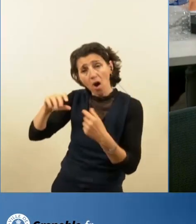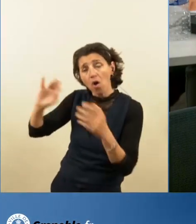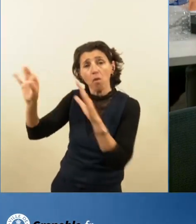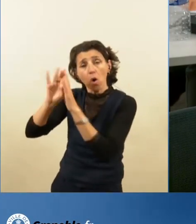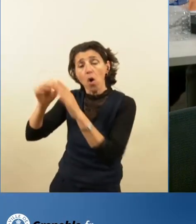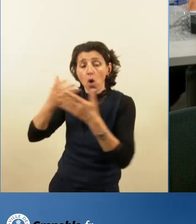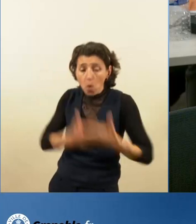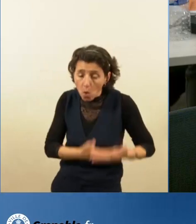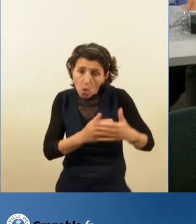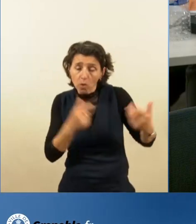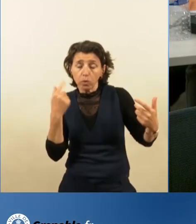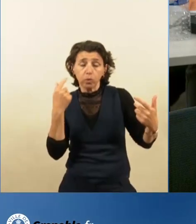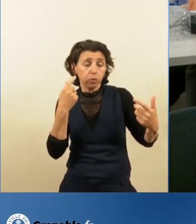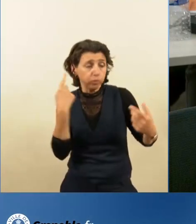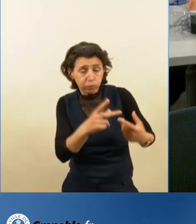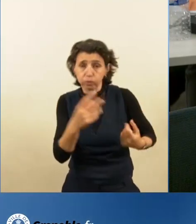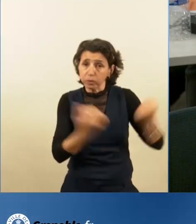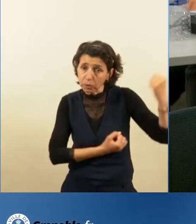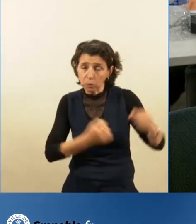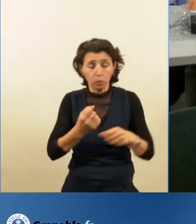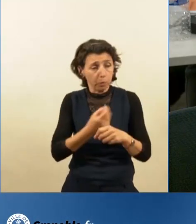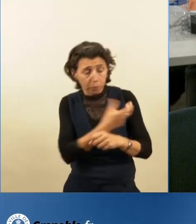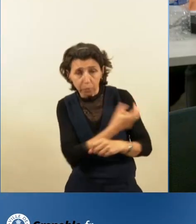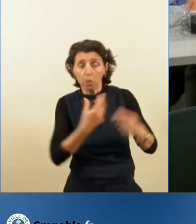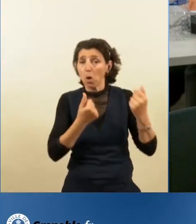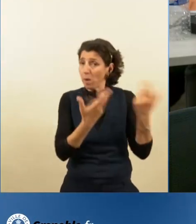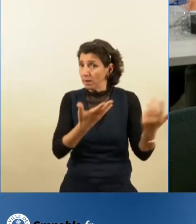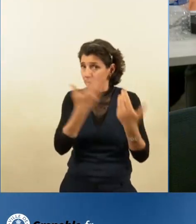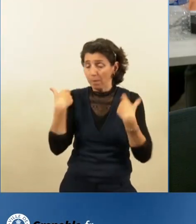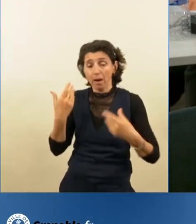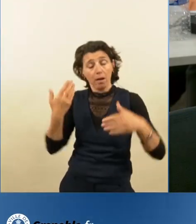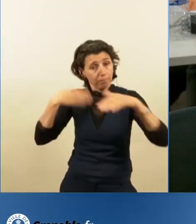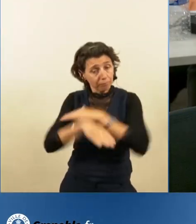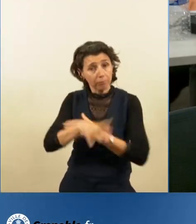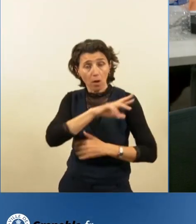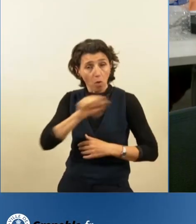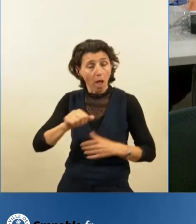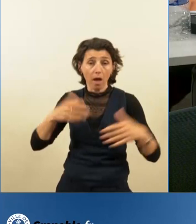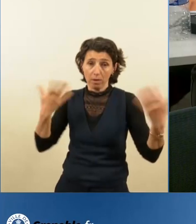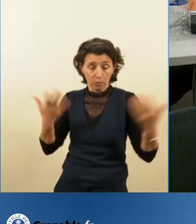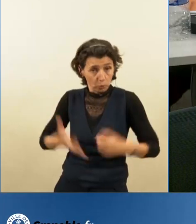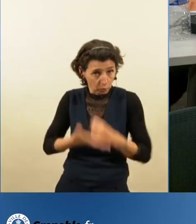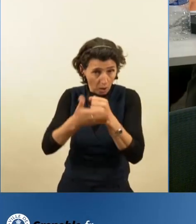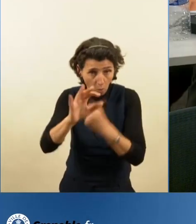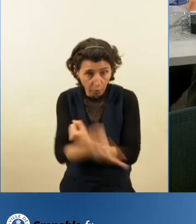poids ses émissions de gaz à effet de serre le soutien pour le RER métropolitain donc voilà je m'étonne du coup que vous n'ayez pas